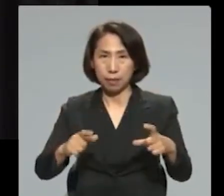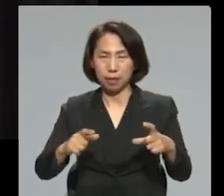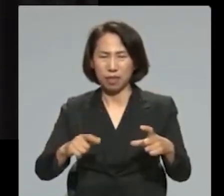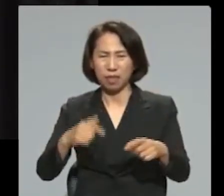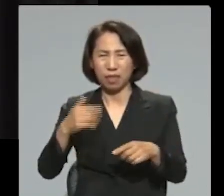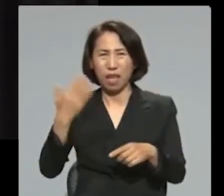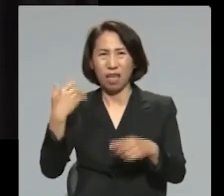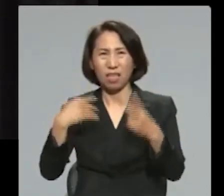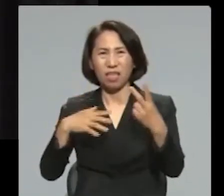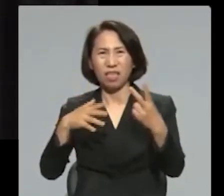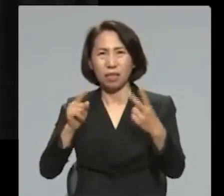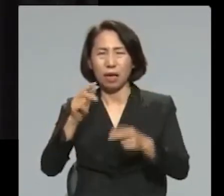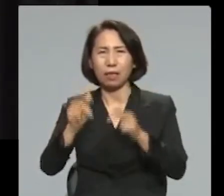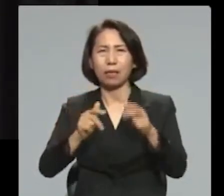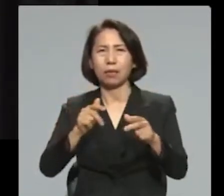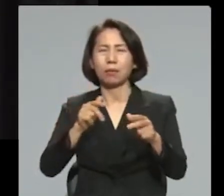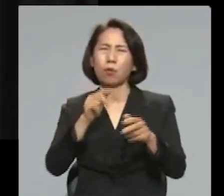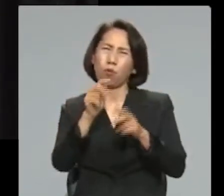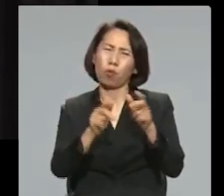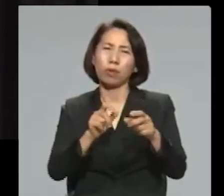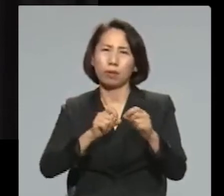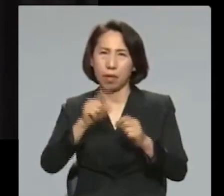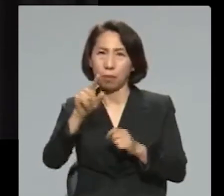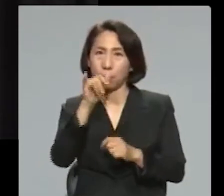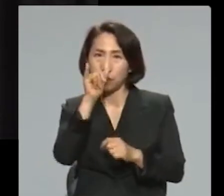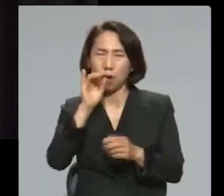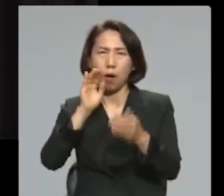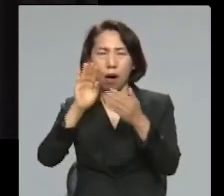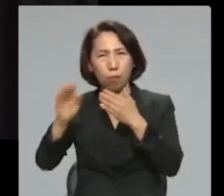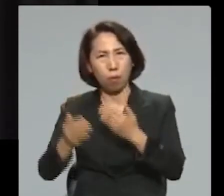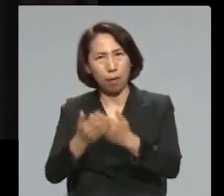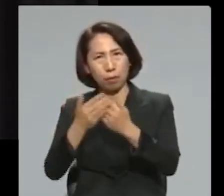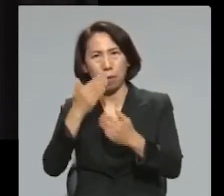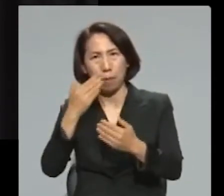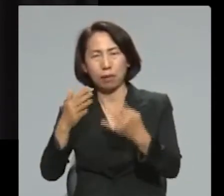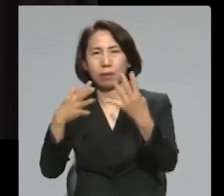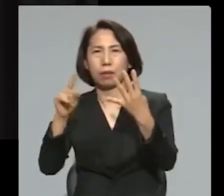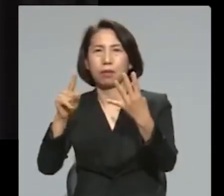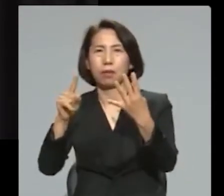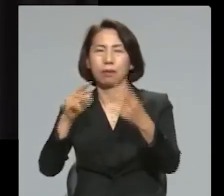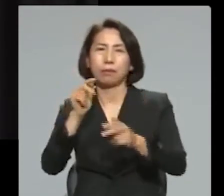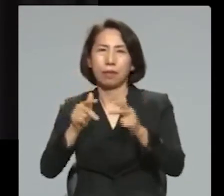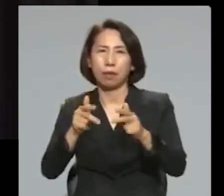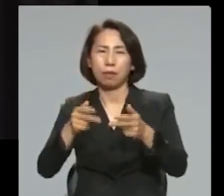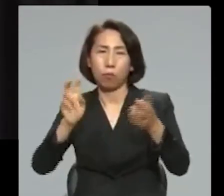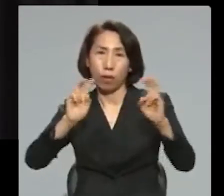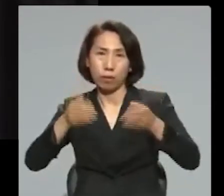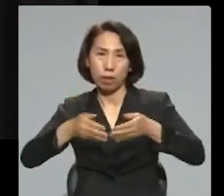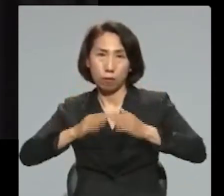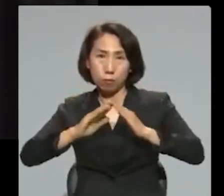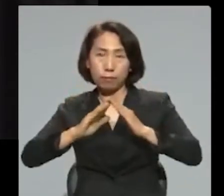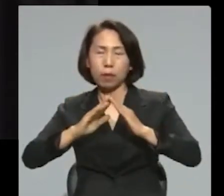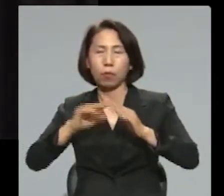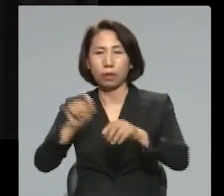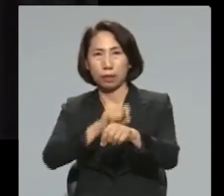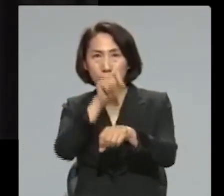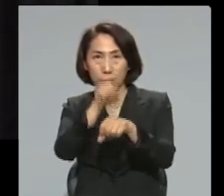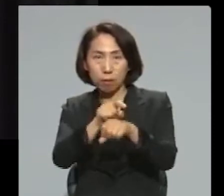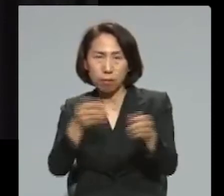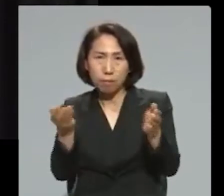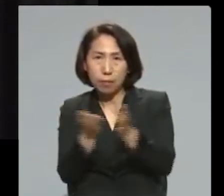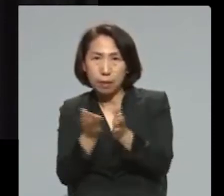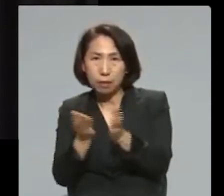중심의 기업체가 입주해 있습니다. 앞으로 4차 산업 분야의 기업을 유치하고 고령의 특색을 살린 지역 전략